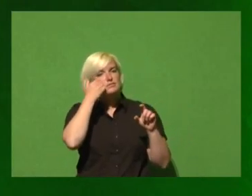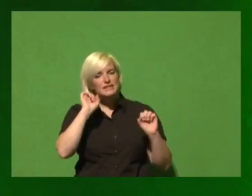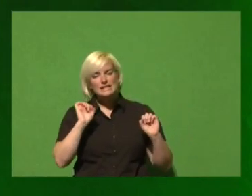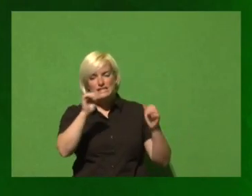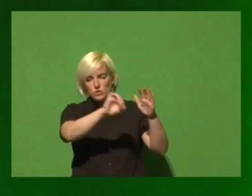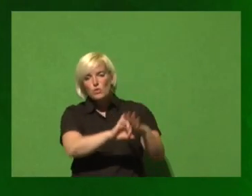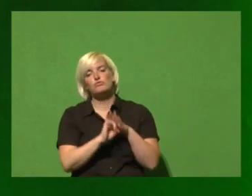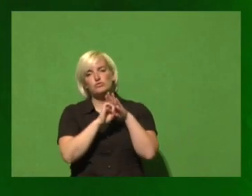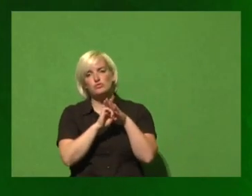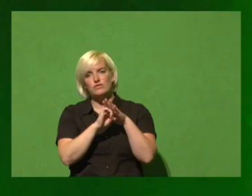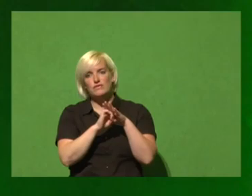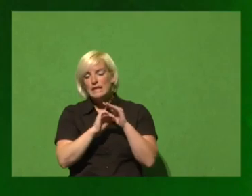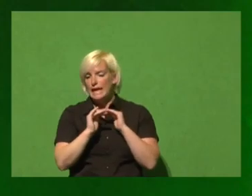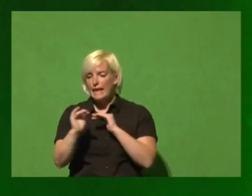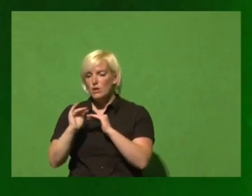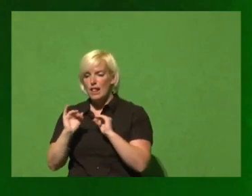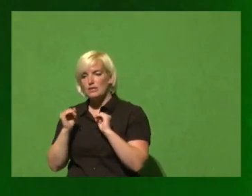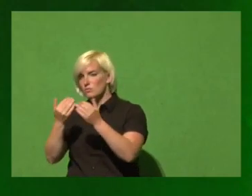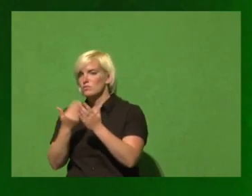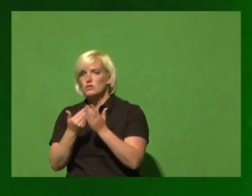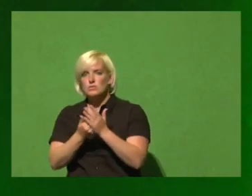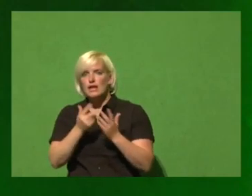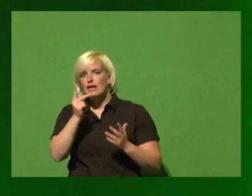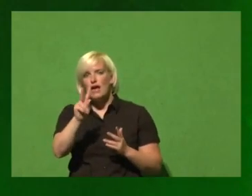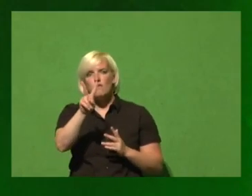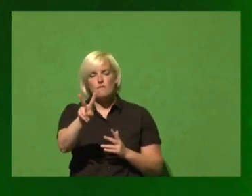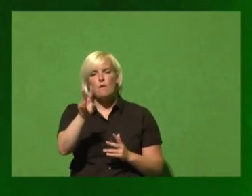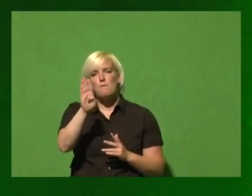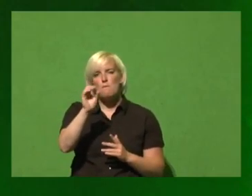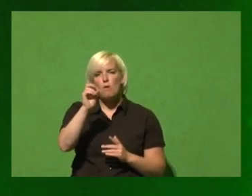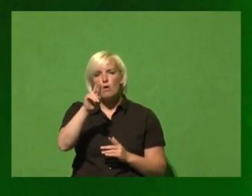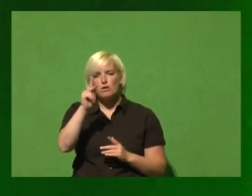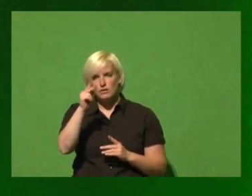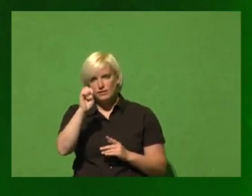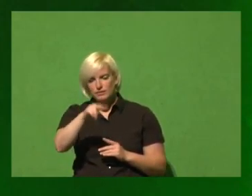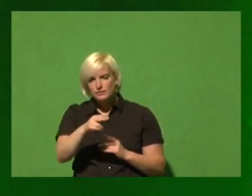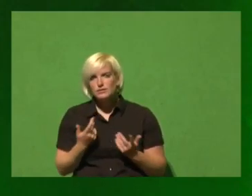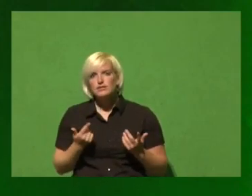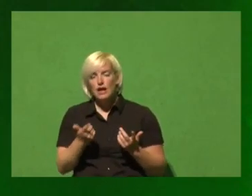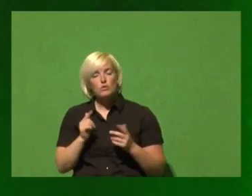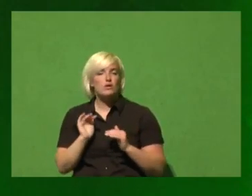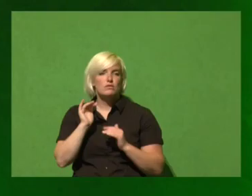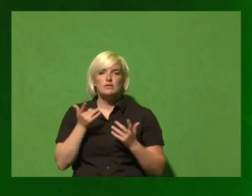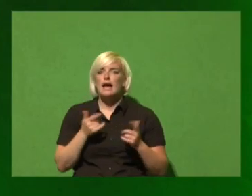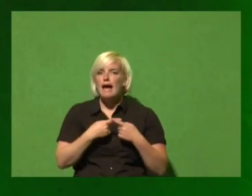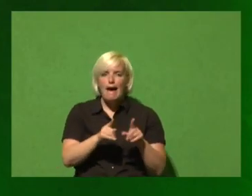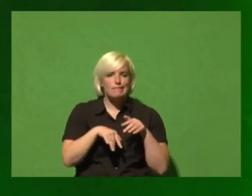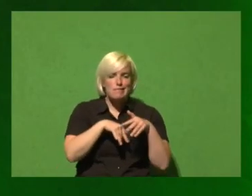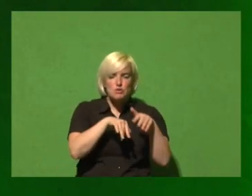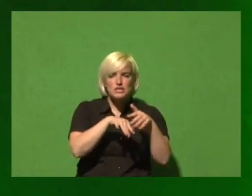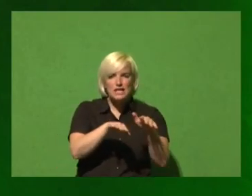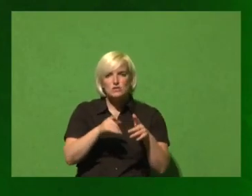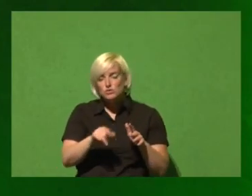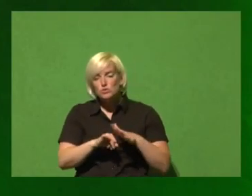Unterstützung regionaler Aktionen, ich denke hier zum Beispiel an den KV Borken, aber auch überregionaler Demonstrationen gegen dieses